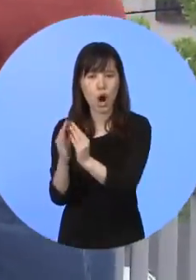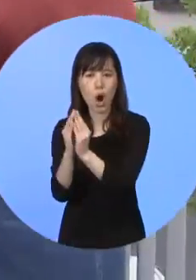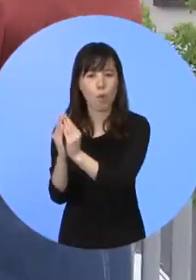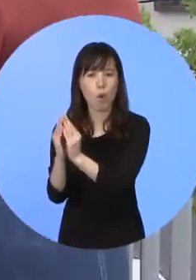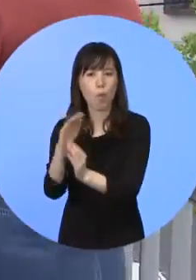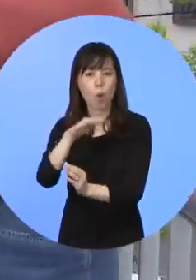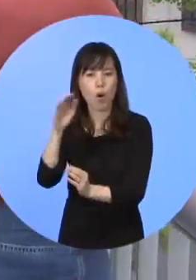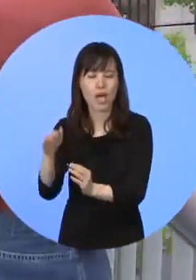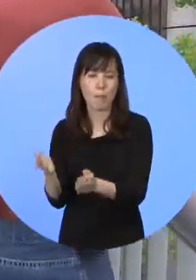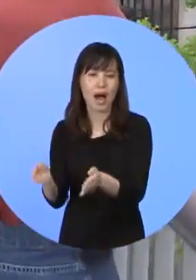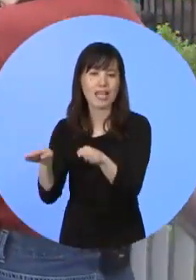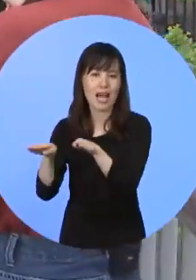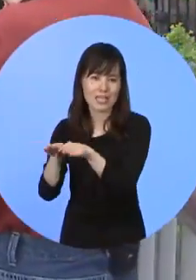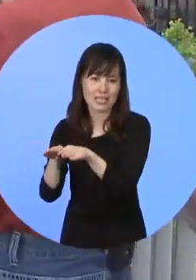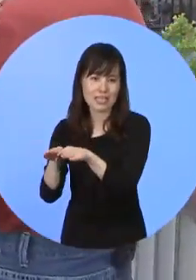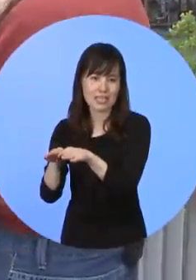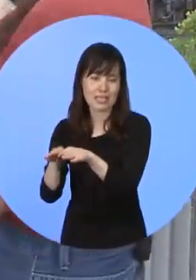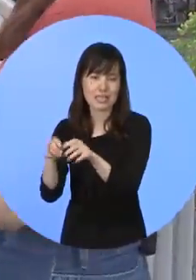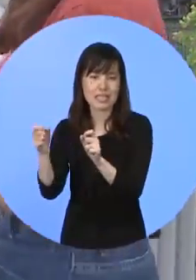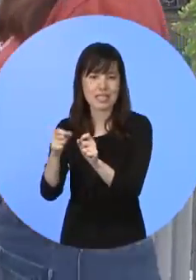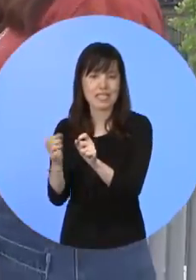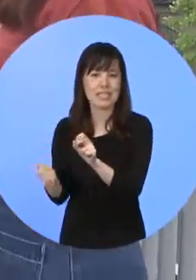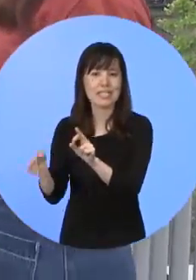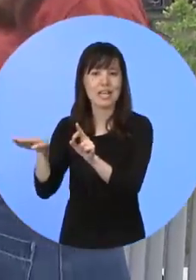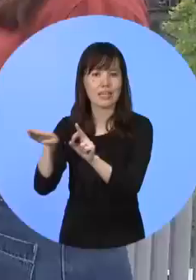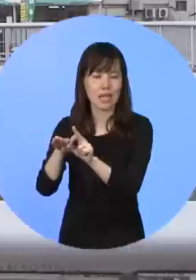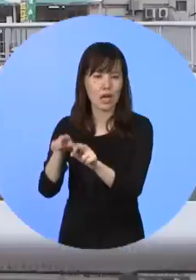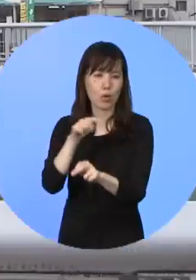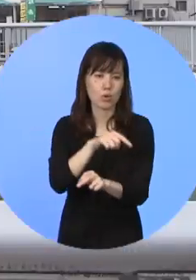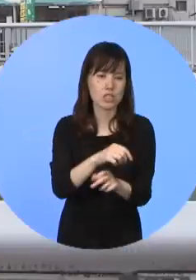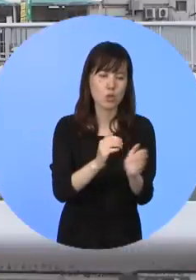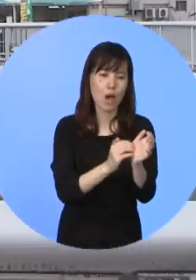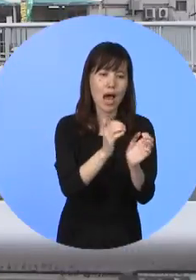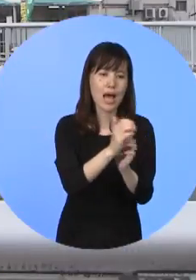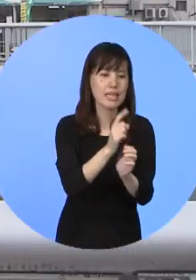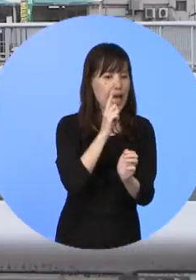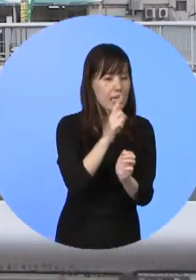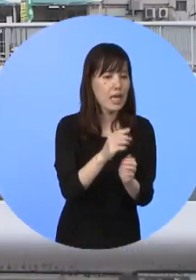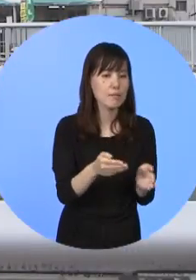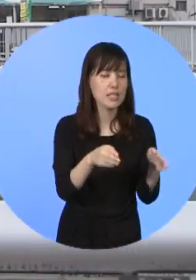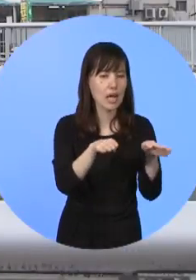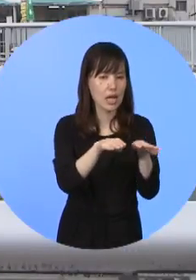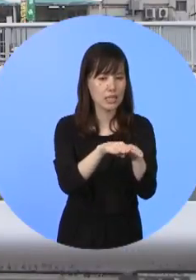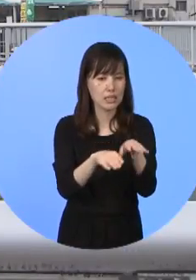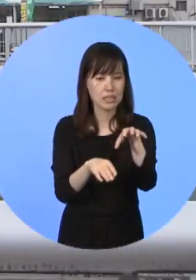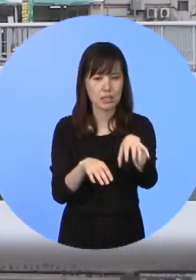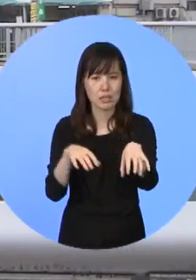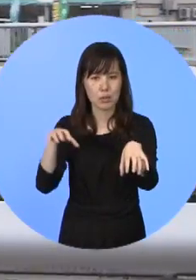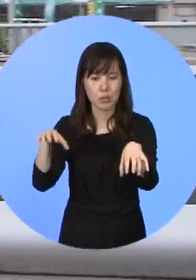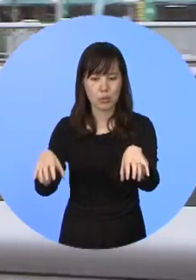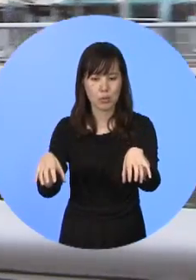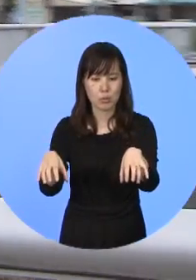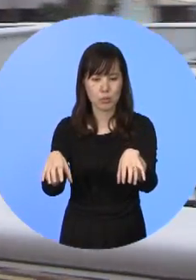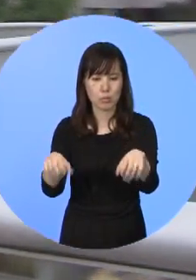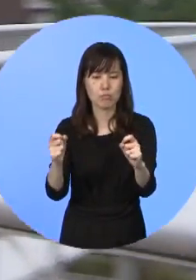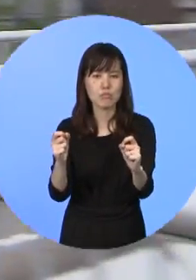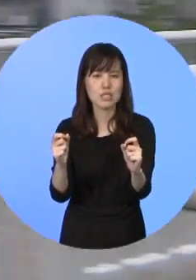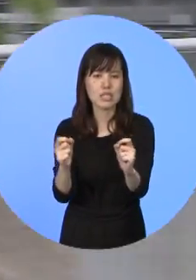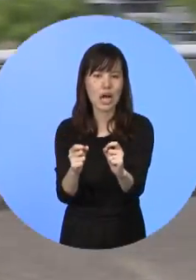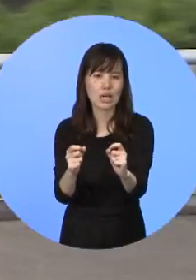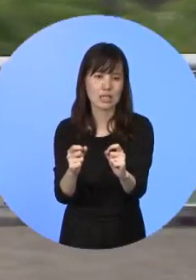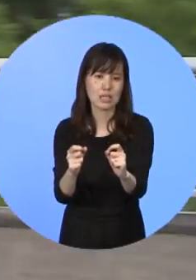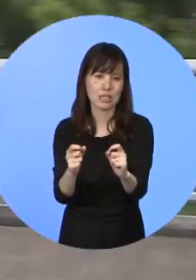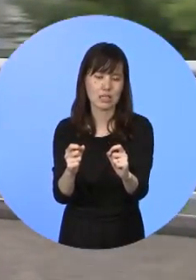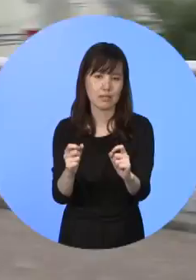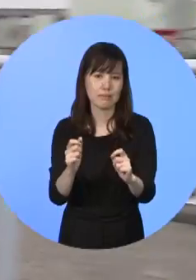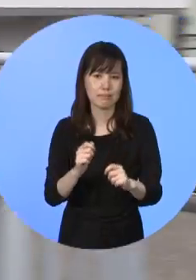近隣センター、 はいはい、 でこちらは竹見台近隣センターで、ここは2つの近隣センターが道を挟んで向き合って配